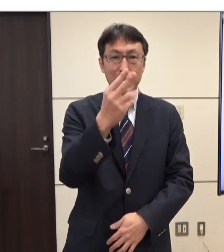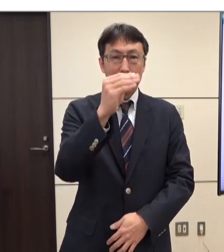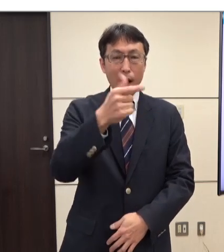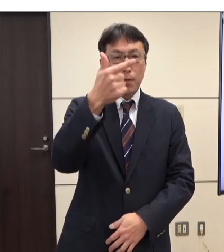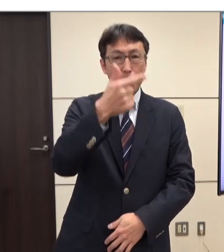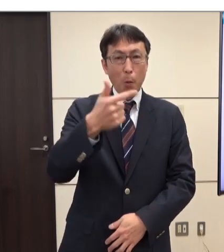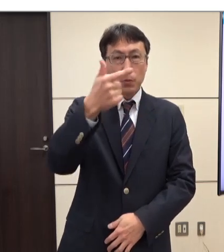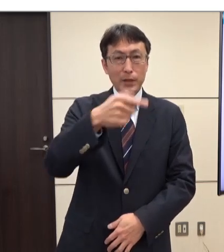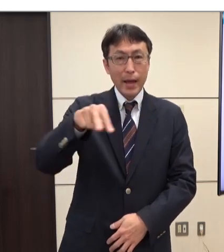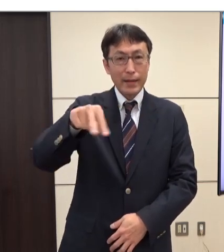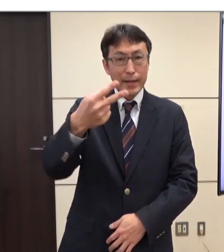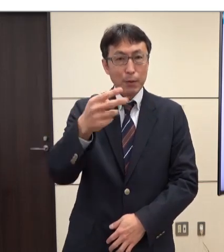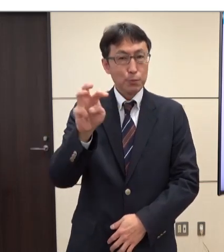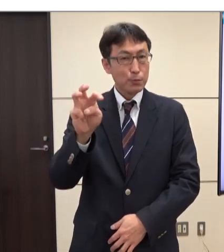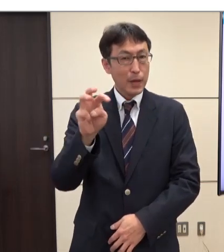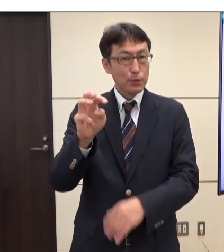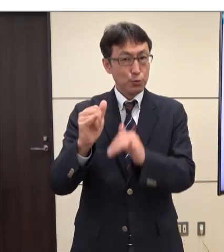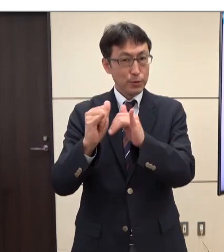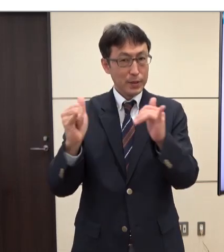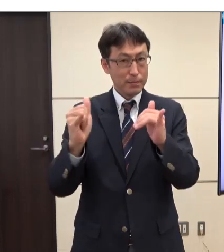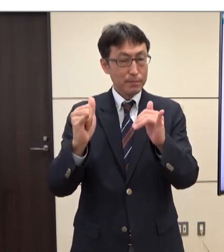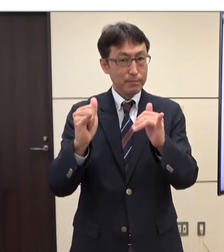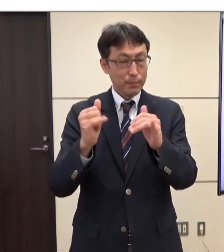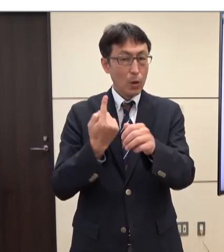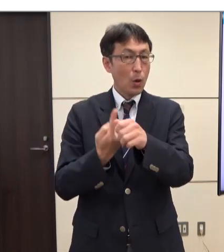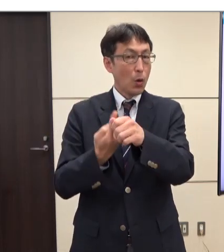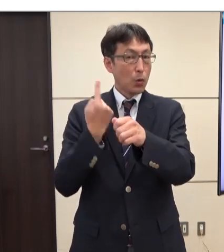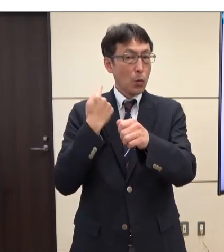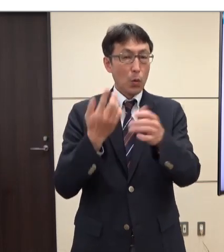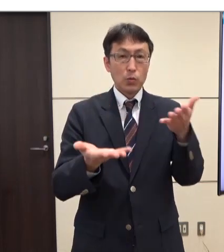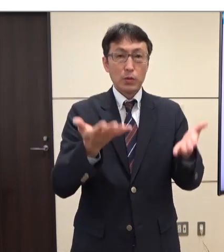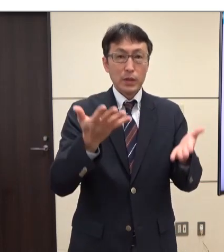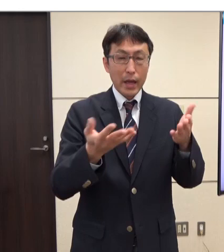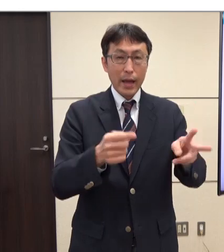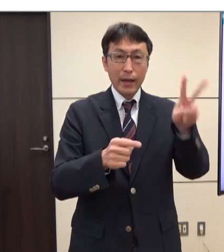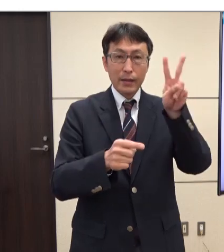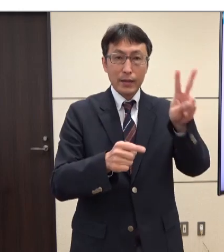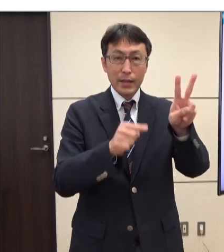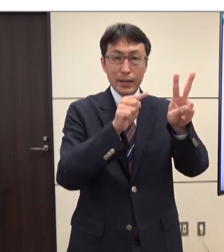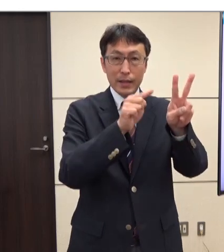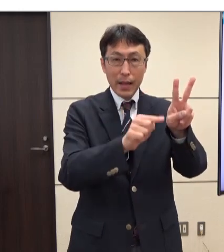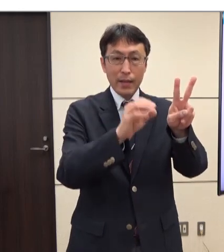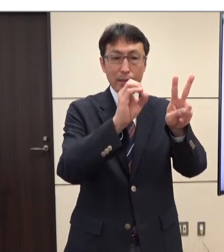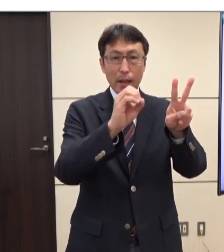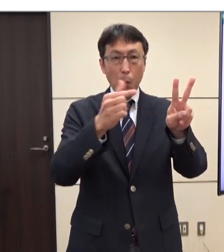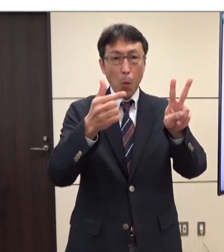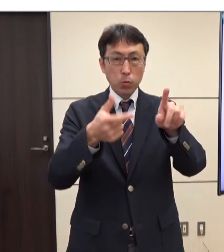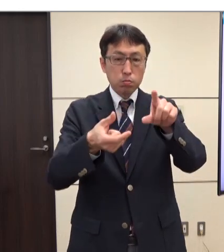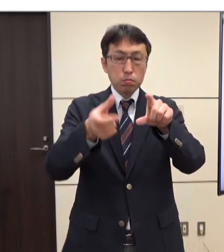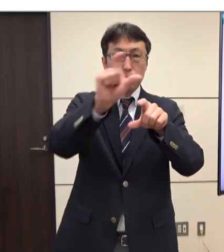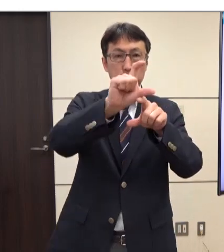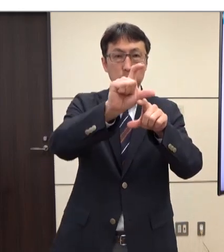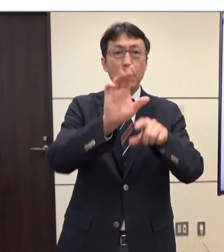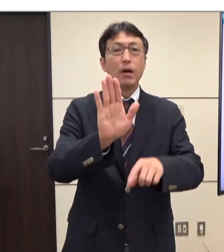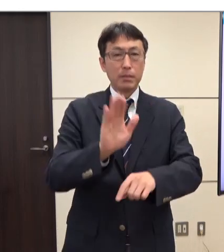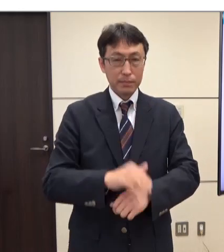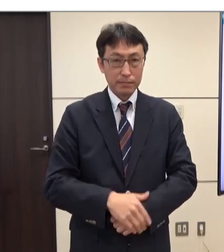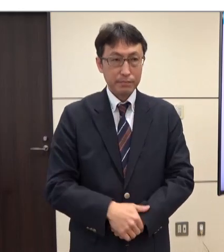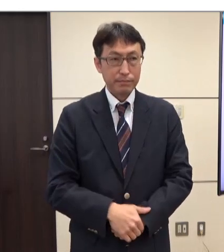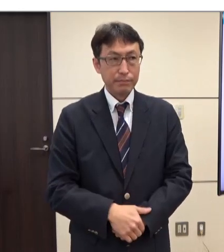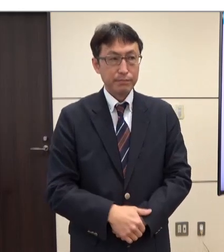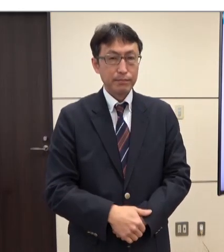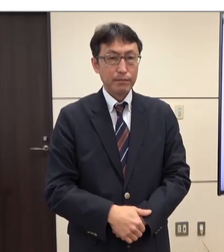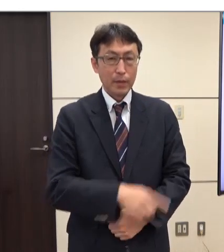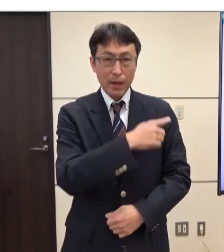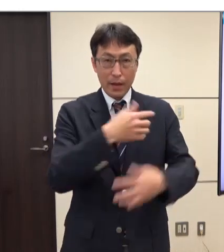772万6230人ということで、昨年の 2.06 倍でありまして、まあ、これはこちらにも